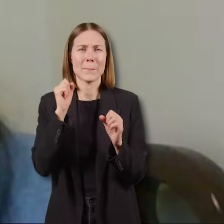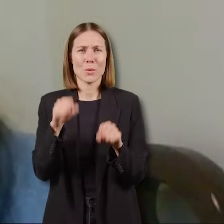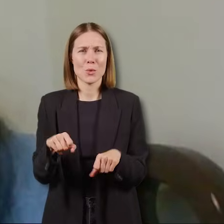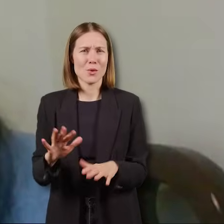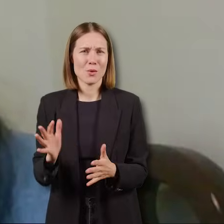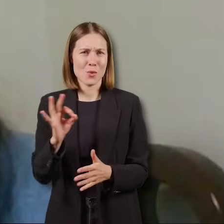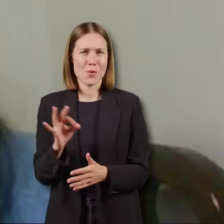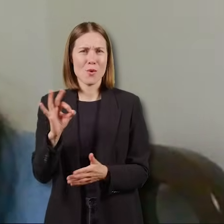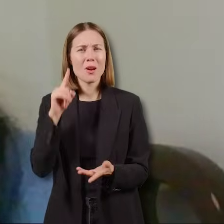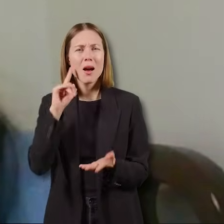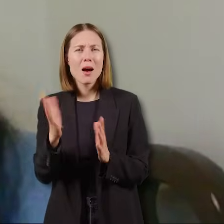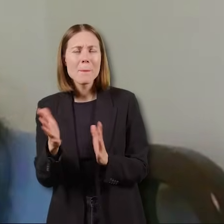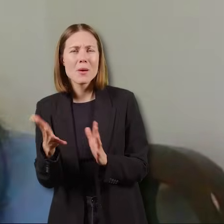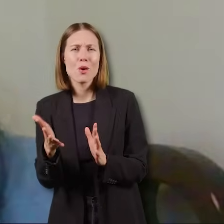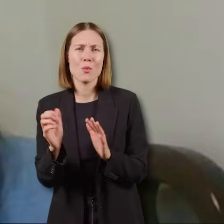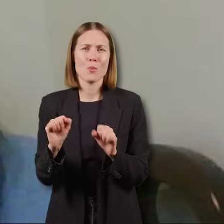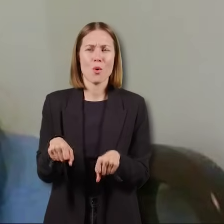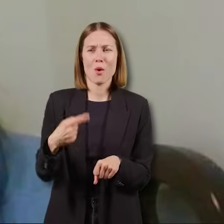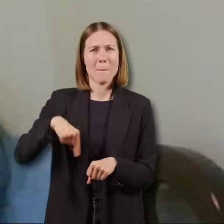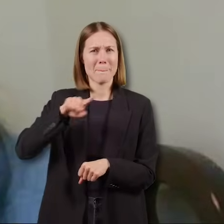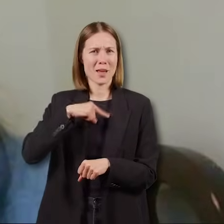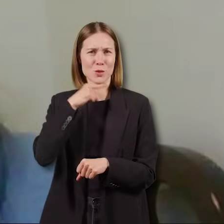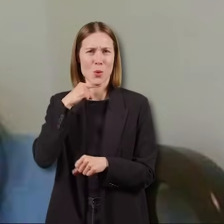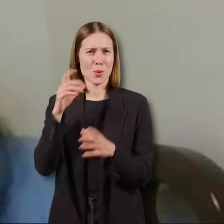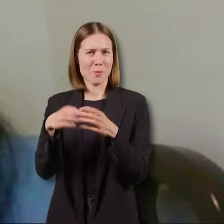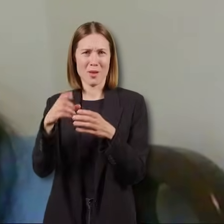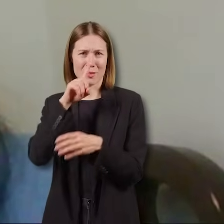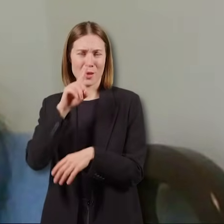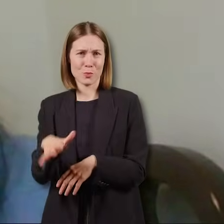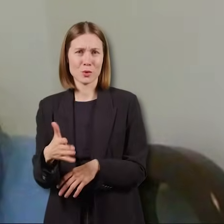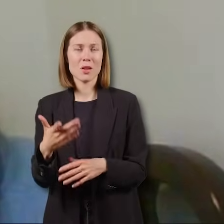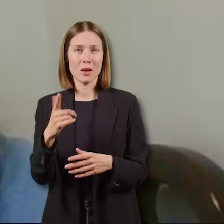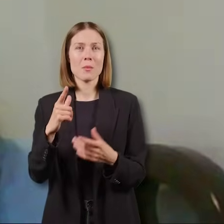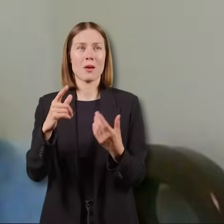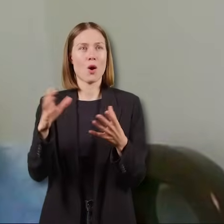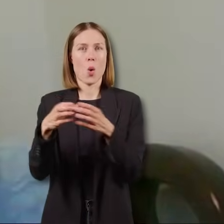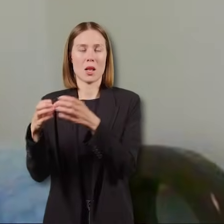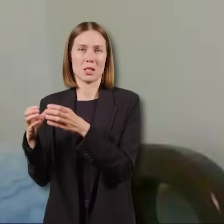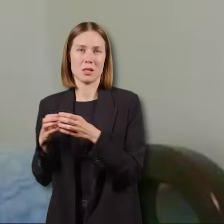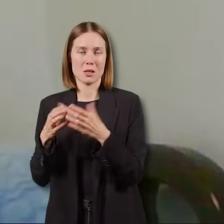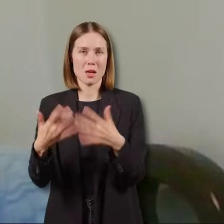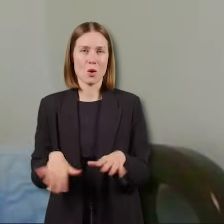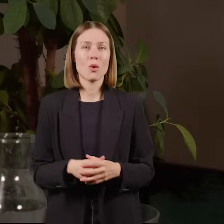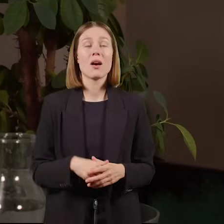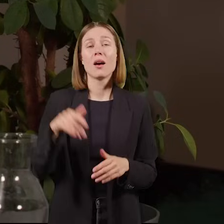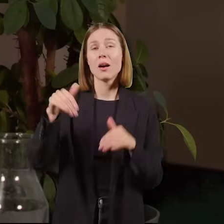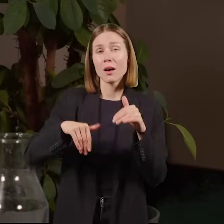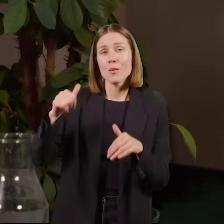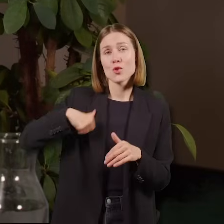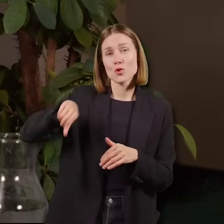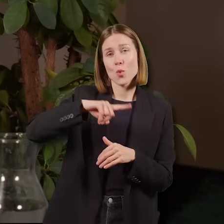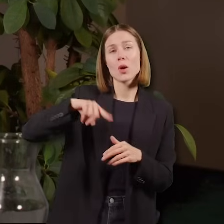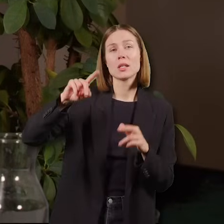ir kokias dar kelti abejonės, kad mes neturėsime daugumos. Jau labai formuojamas ir koalicijas. Rinkimai, žmonės tikisi, kad